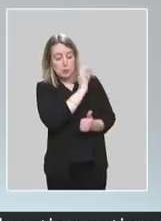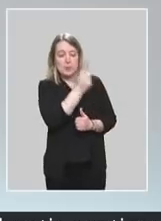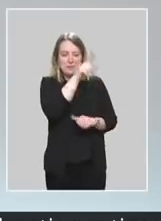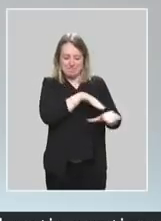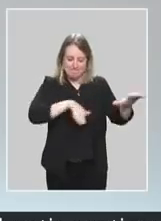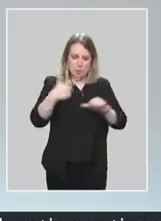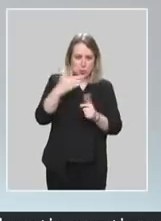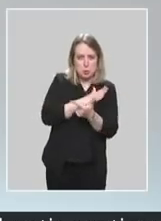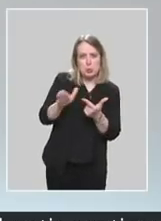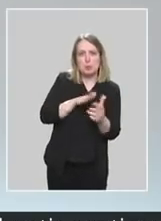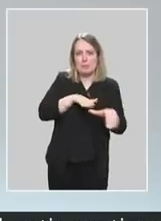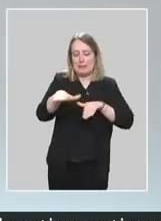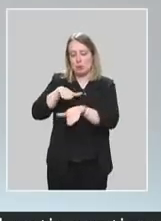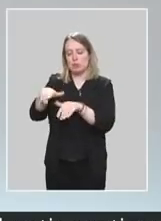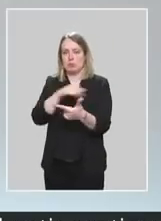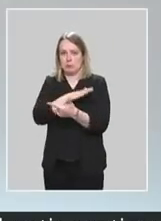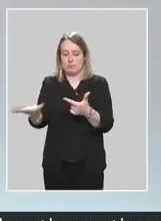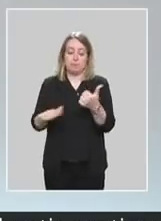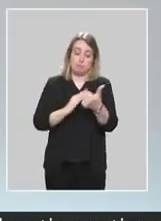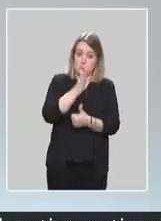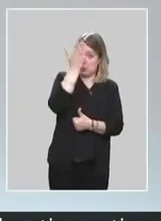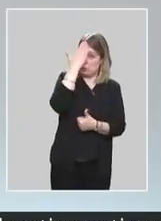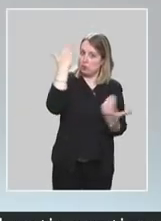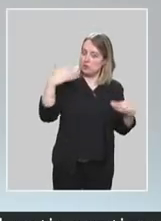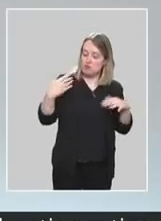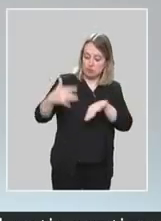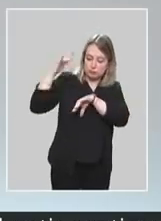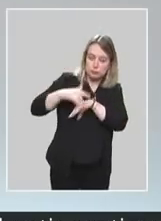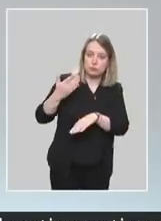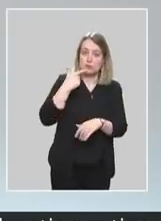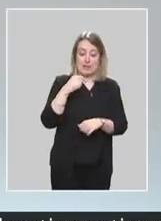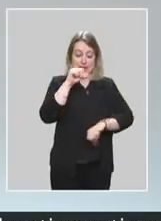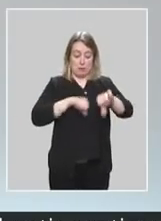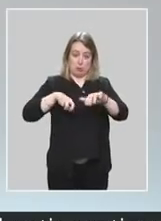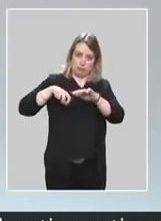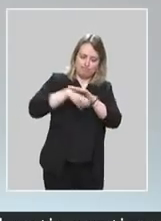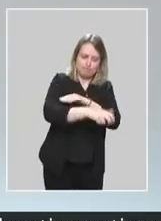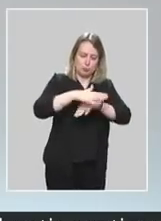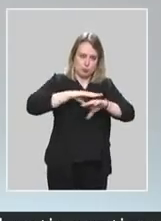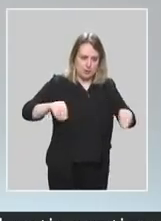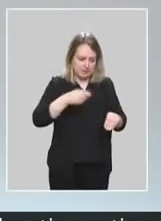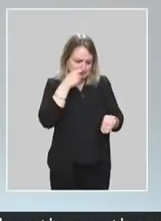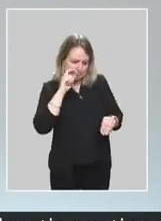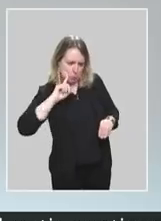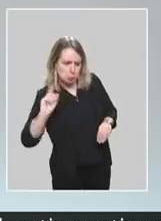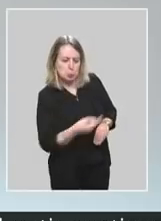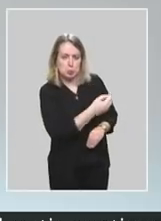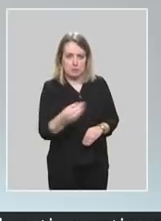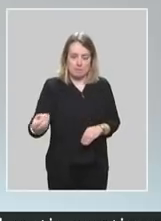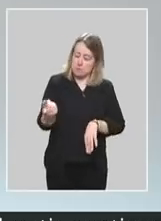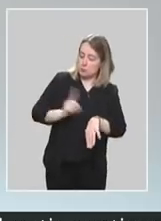modalités finalement. Une modalité que nous connaissons déjà et que nous pratiquons, c'est-à-dire un laboratoire qui vient et qui permet de tester tous les enfants, ou une autre